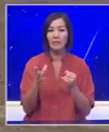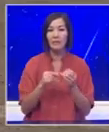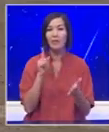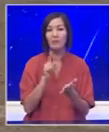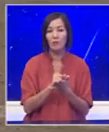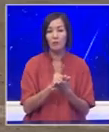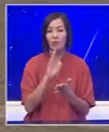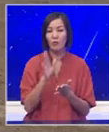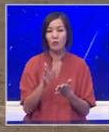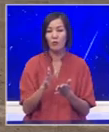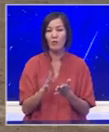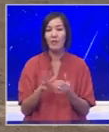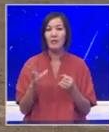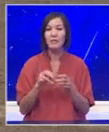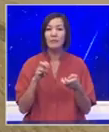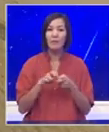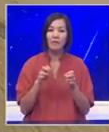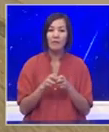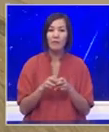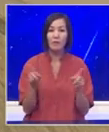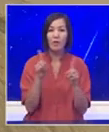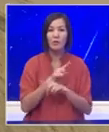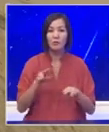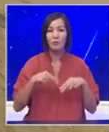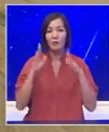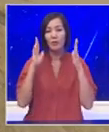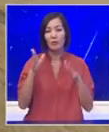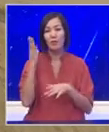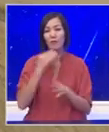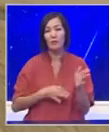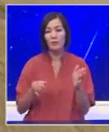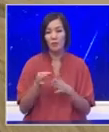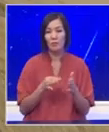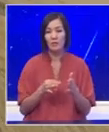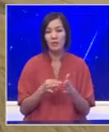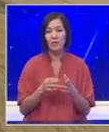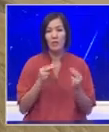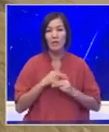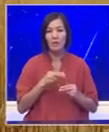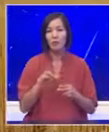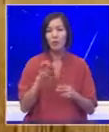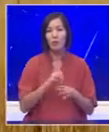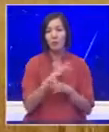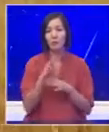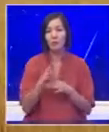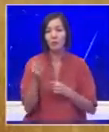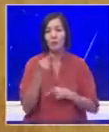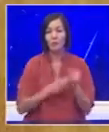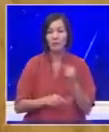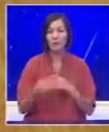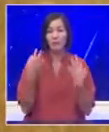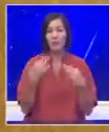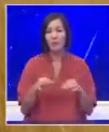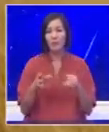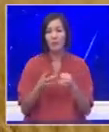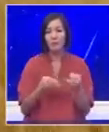отметить что земельный вопрос находится на особом контроле акима алматинской области и работа по обеспечению возврата неиспользуемых